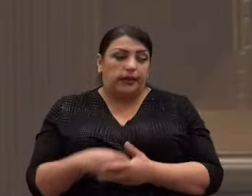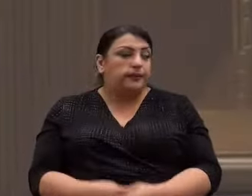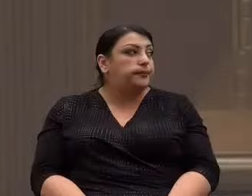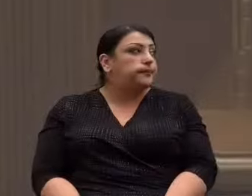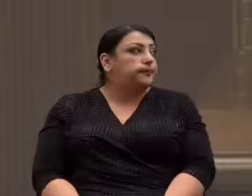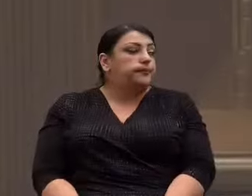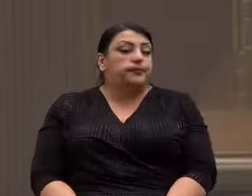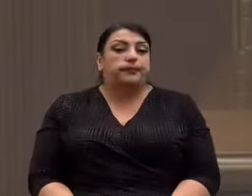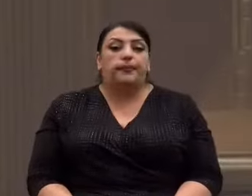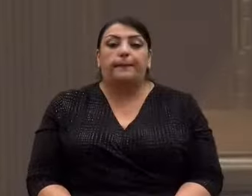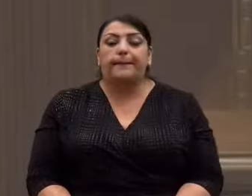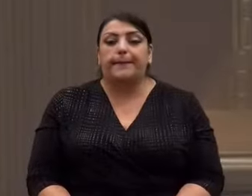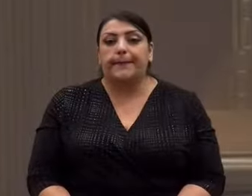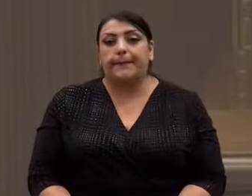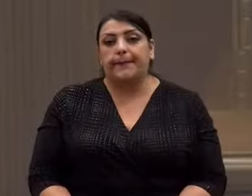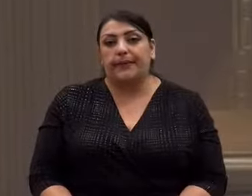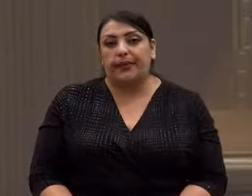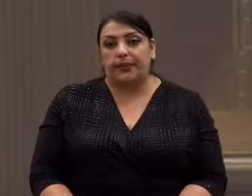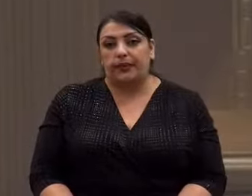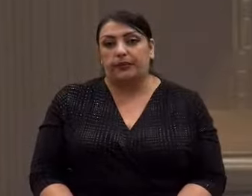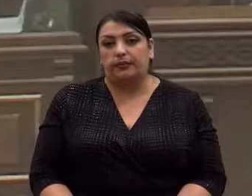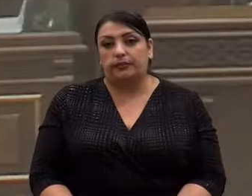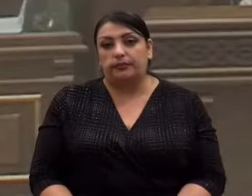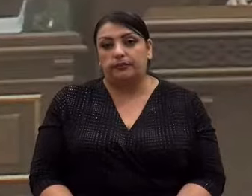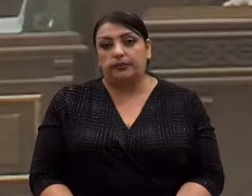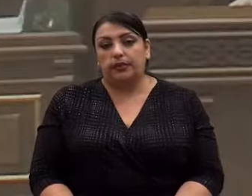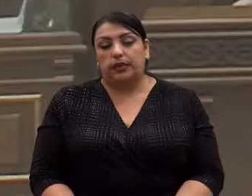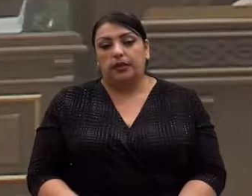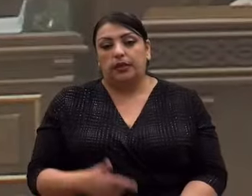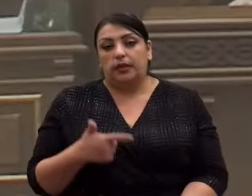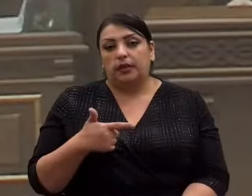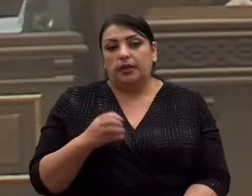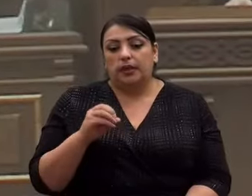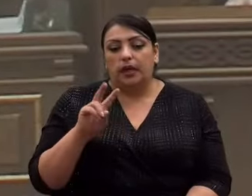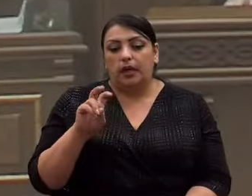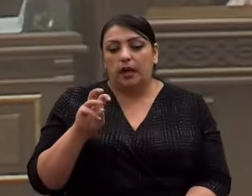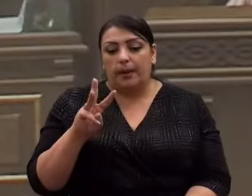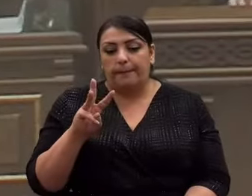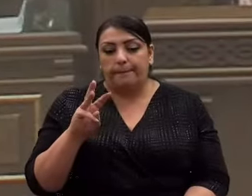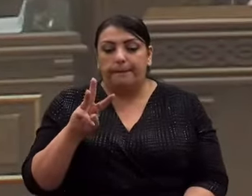Շատ լավ, Գեղամանուկյան, հաջորդը Վիլեն Գաբրիելյան։